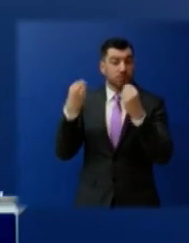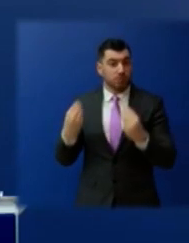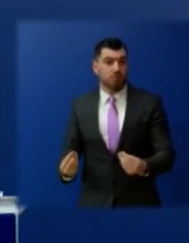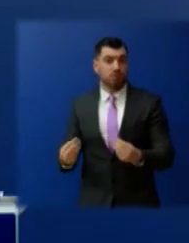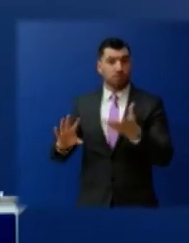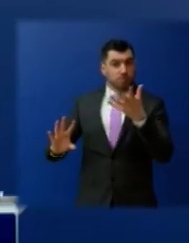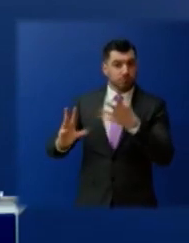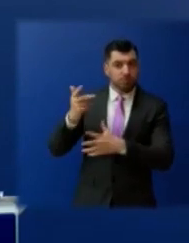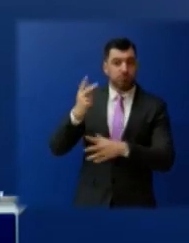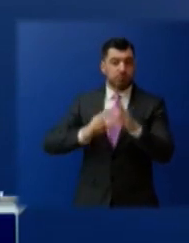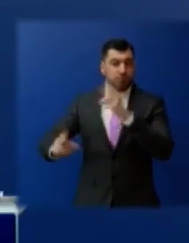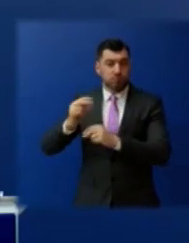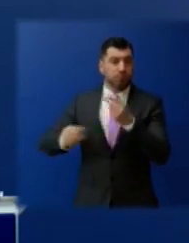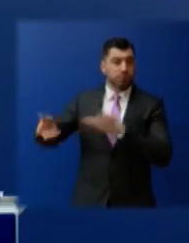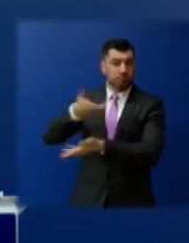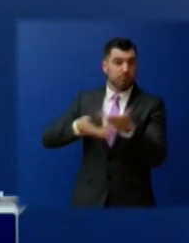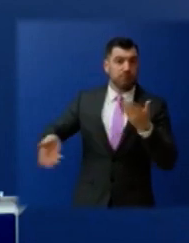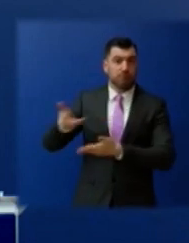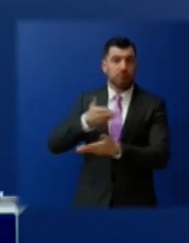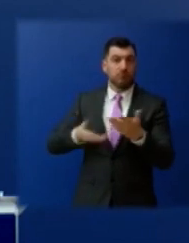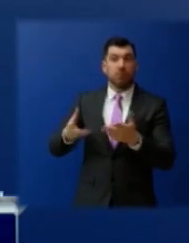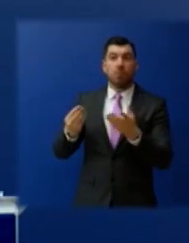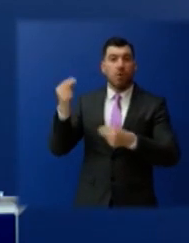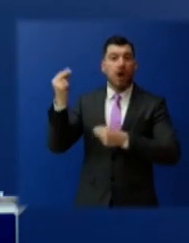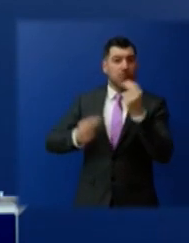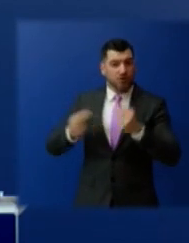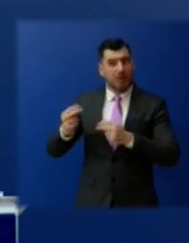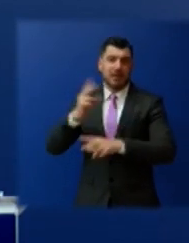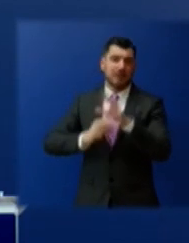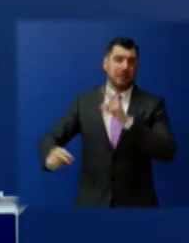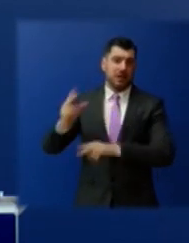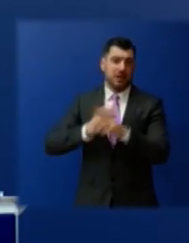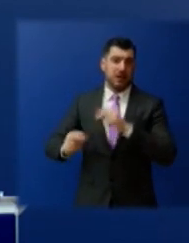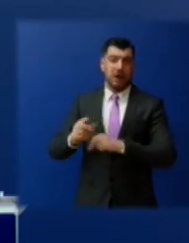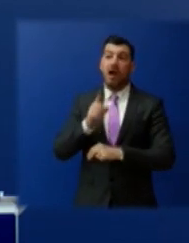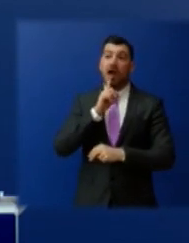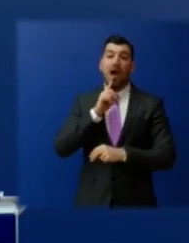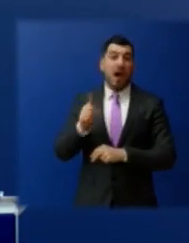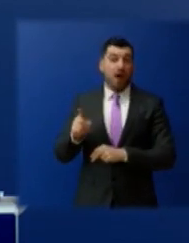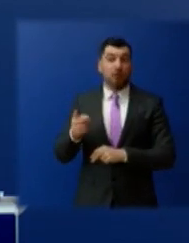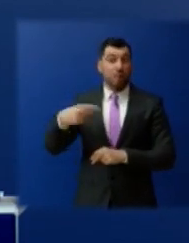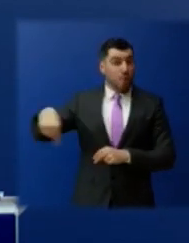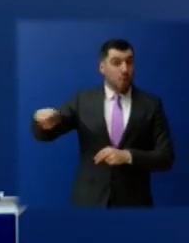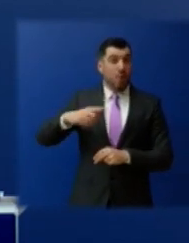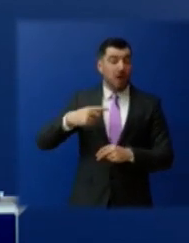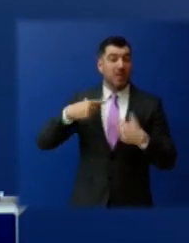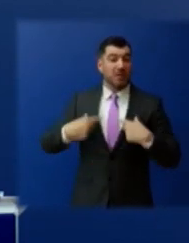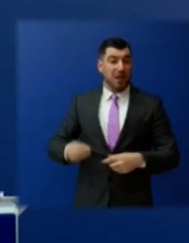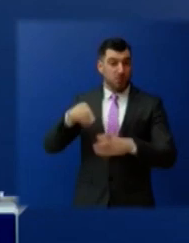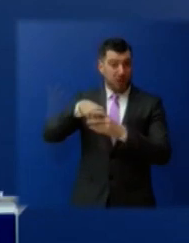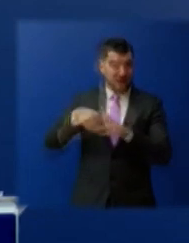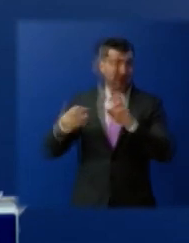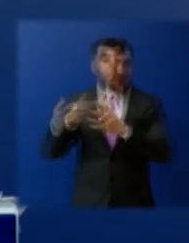έναντι 7,2% το Δεκέμβρη, 8,5% το Νοέμβρη, 9,1% τον Οκτώβρη και 12% το